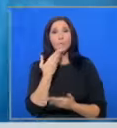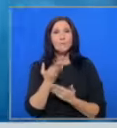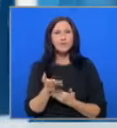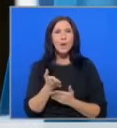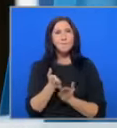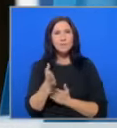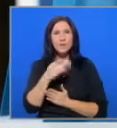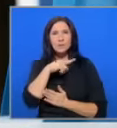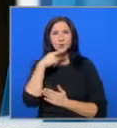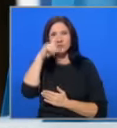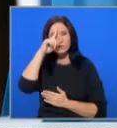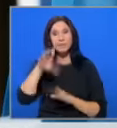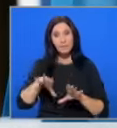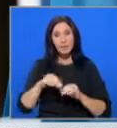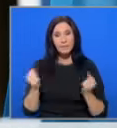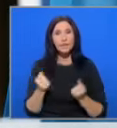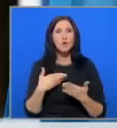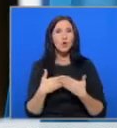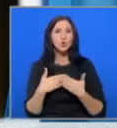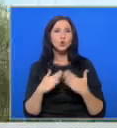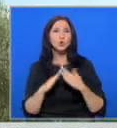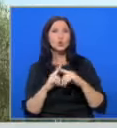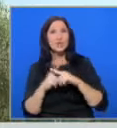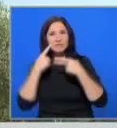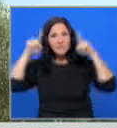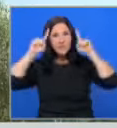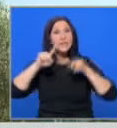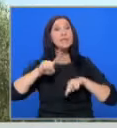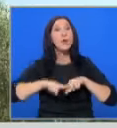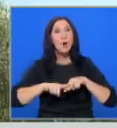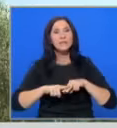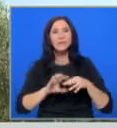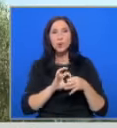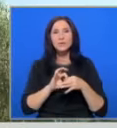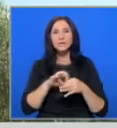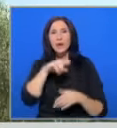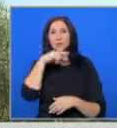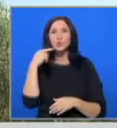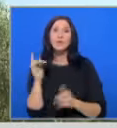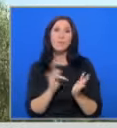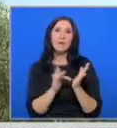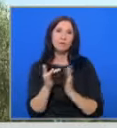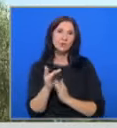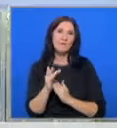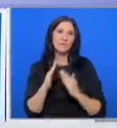на Русия в София ще предприеме действия относно църквата Свети Николай в координация с Руската православна църква.